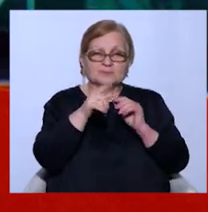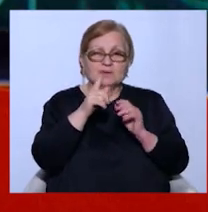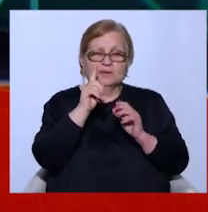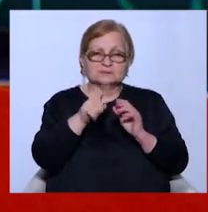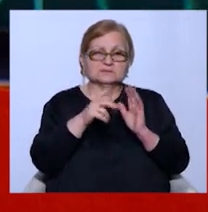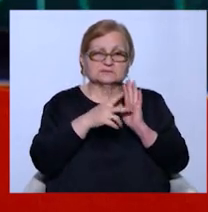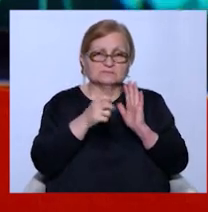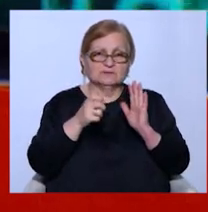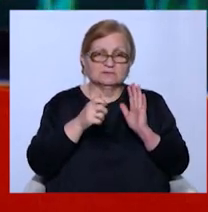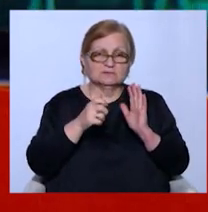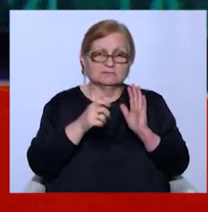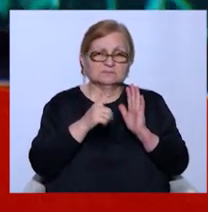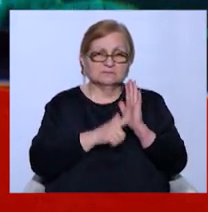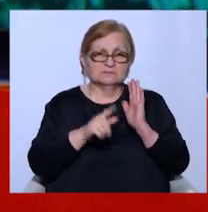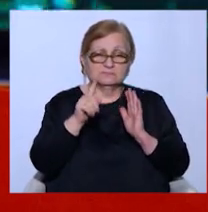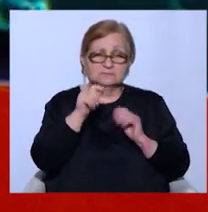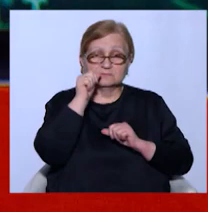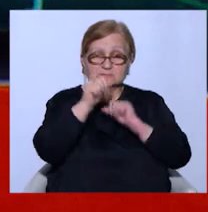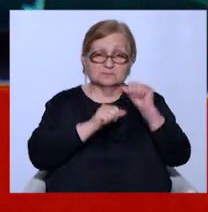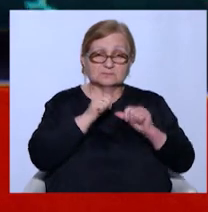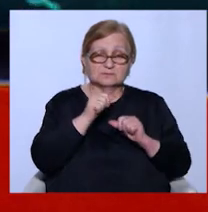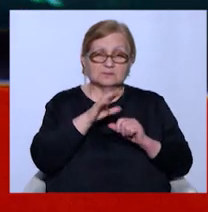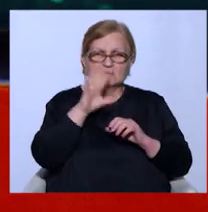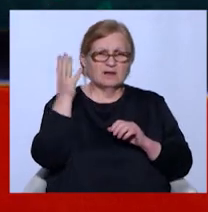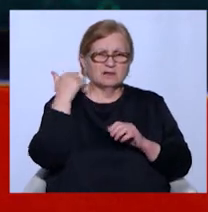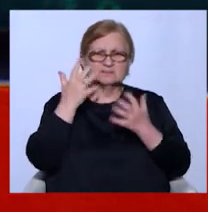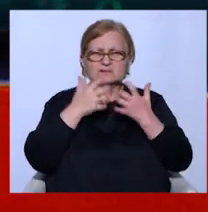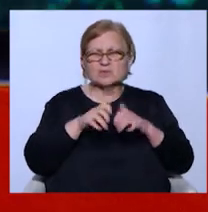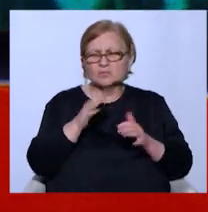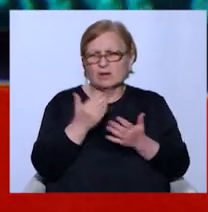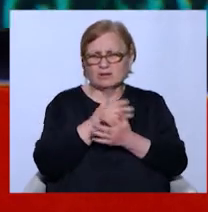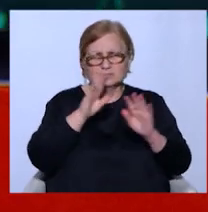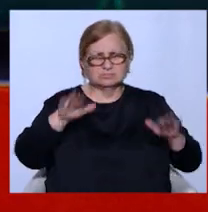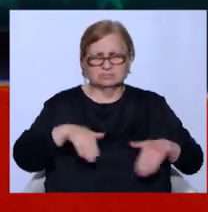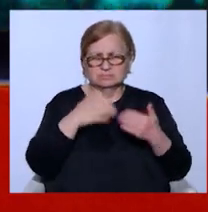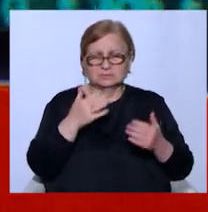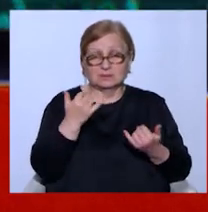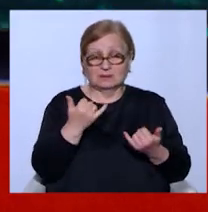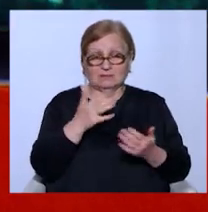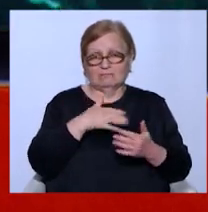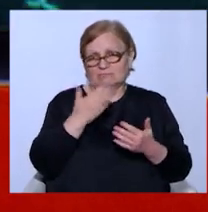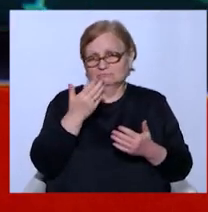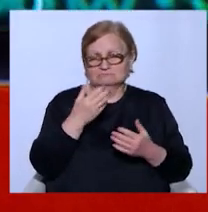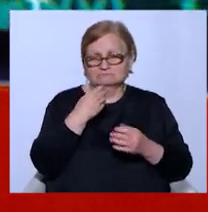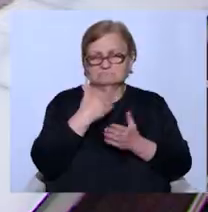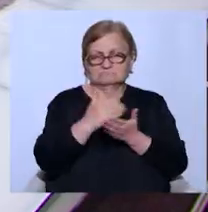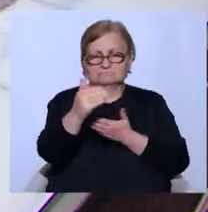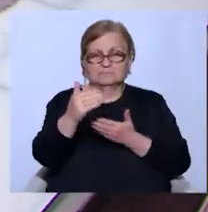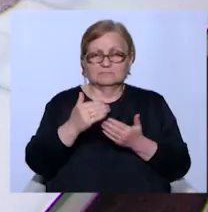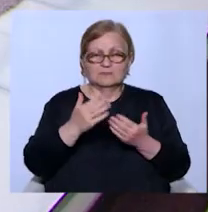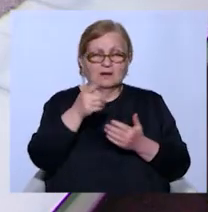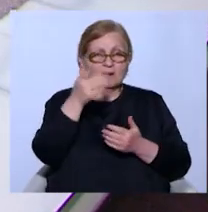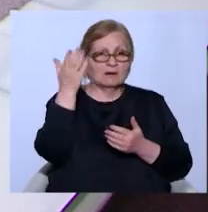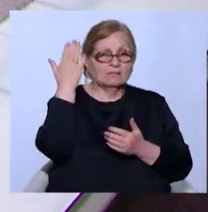1871 წელს, აი წარმოიდგინეთ 1871 წელს, როცა ტექნოლოგიები არ იყო ისეთი განვითარებული, როგორიც ახლა არის, ახლა არის ჩვენთან,